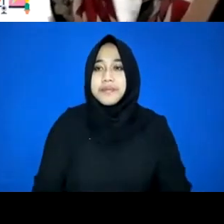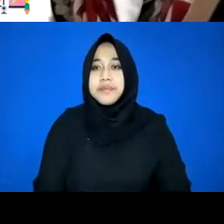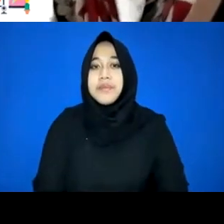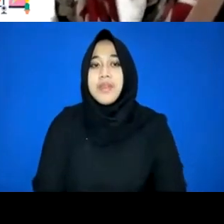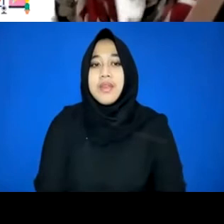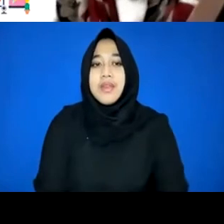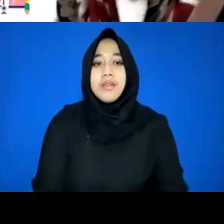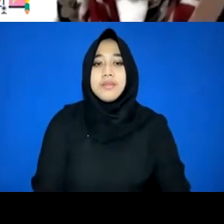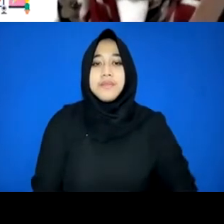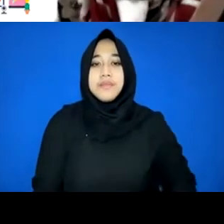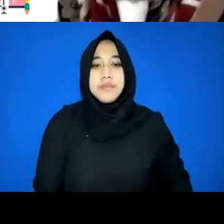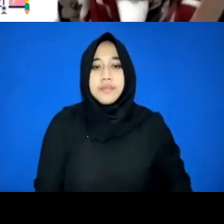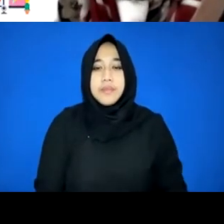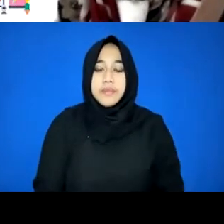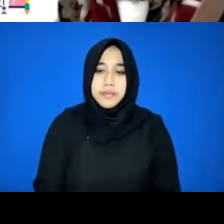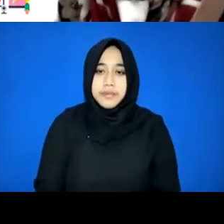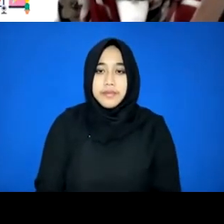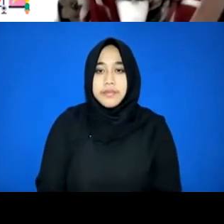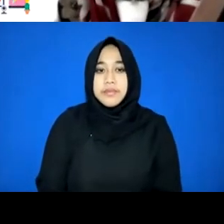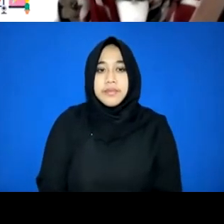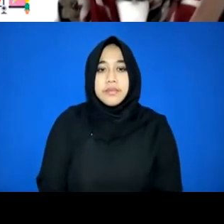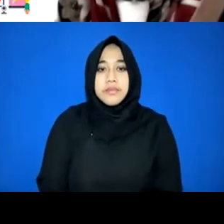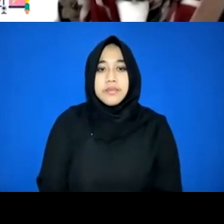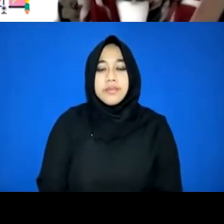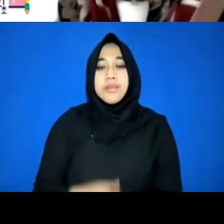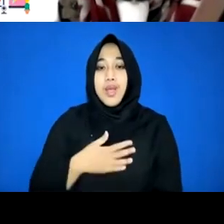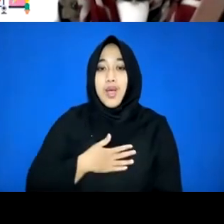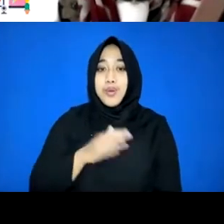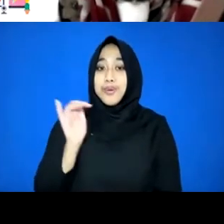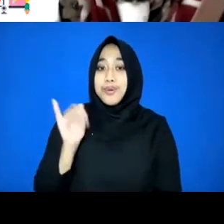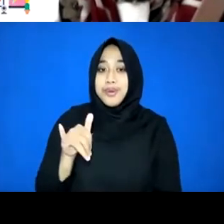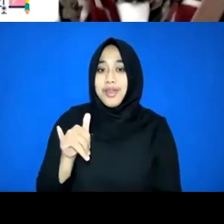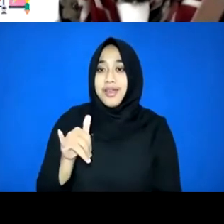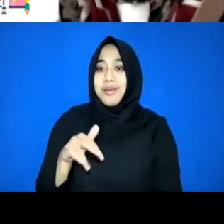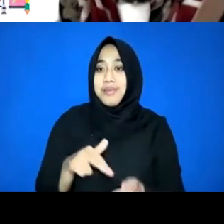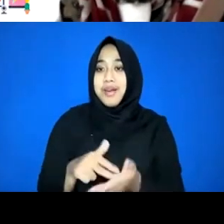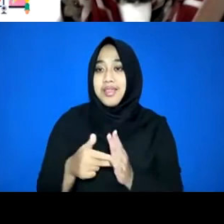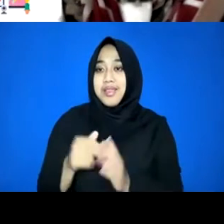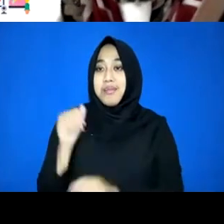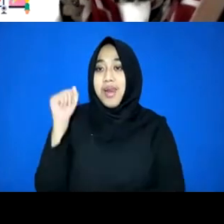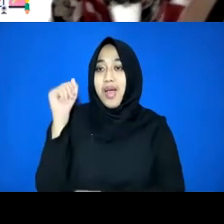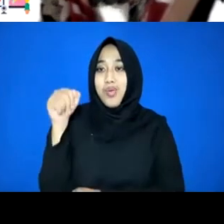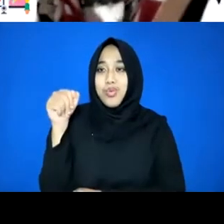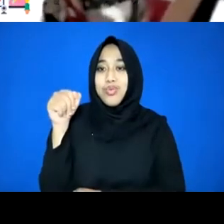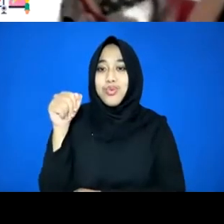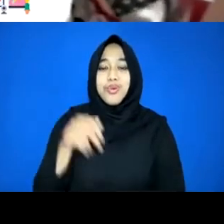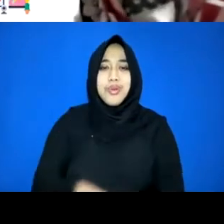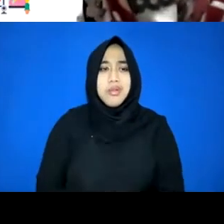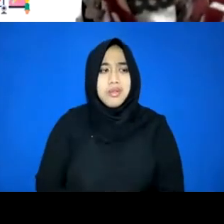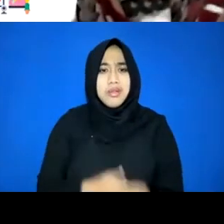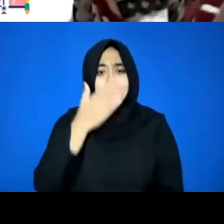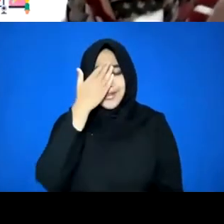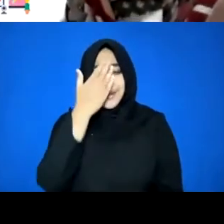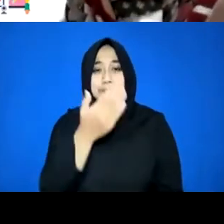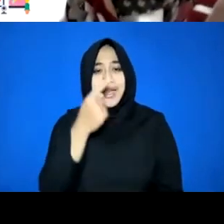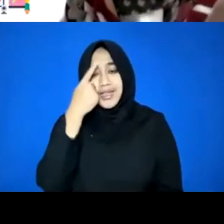Oke, Mbak Sofi dulu ya. Oh ya, berarti aku dong pelakunya, ya. Pak. Iya. Kenapa Mbak kira-kira Mbak?